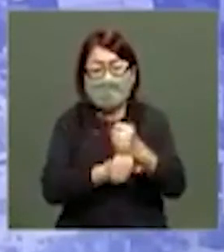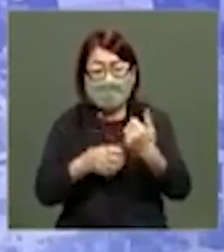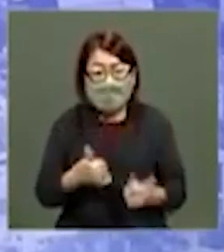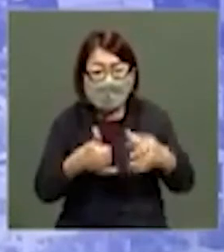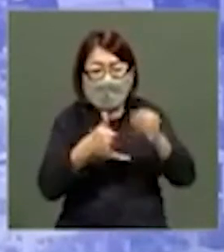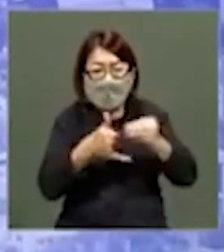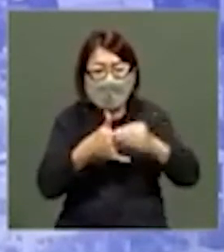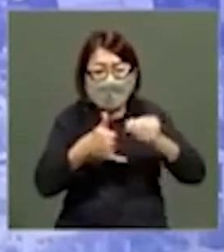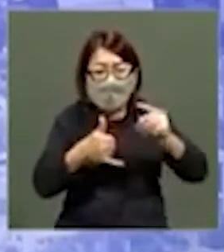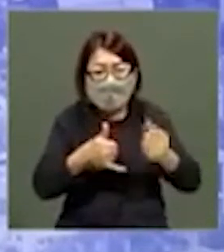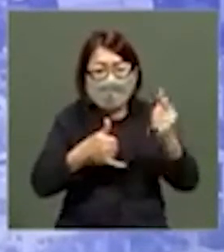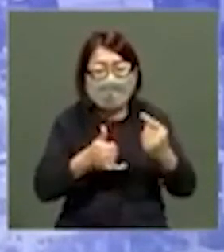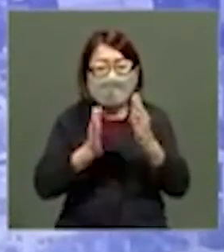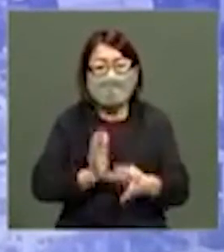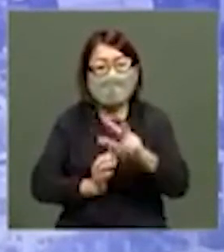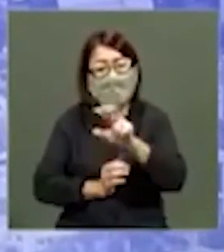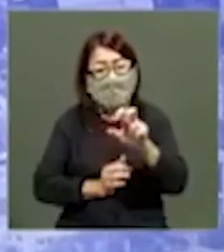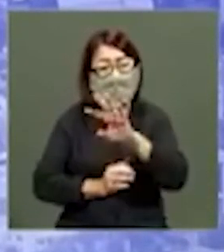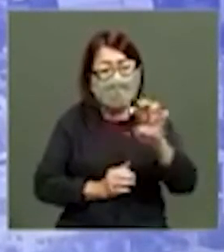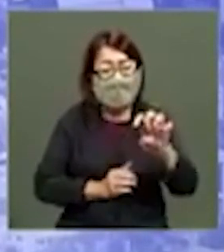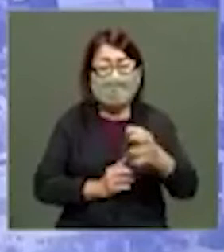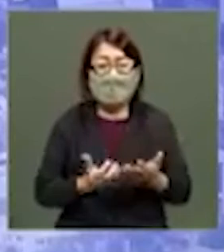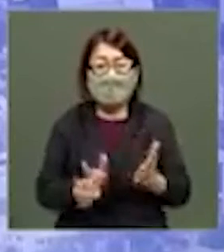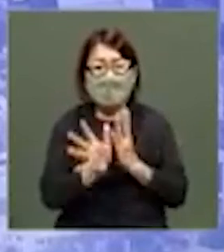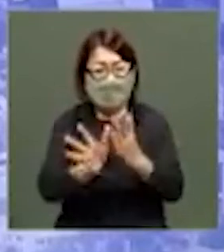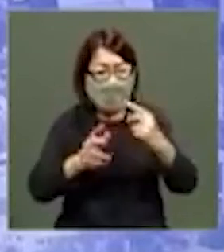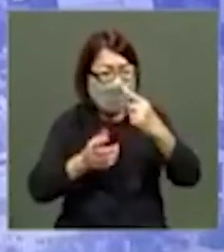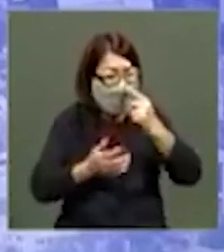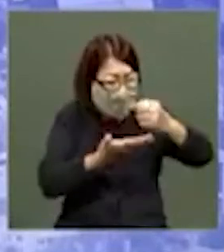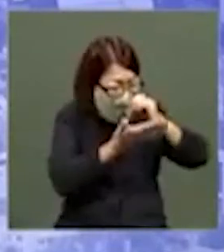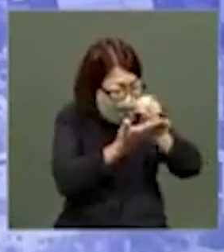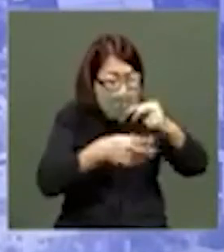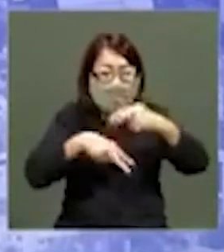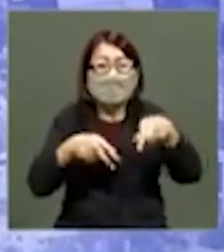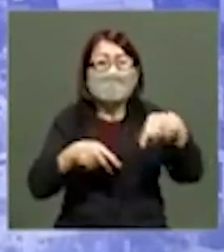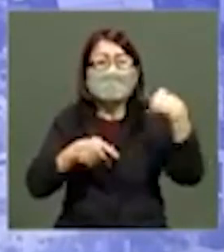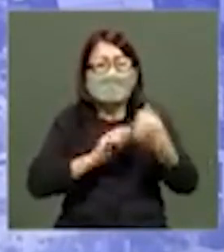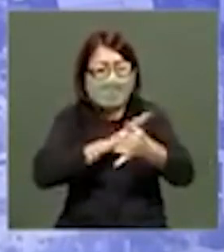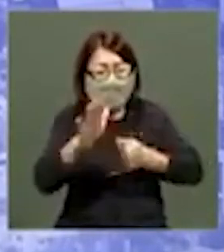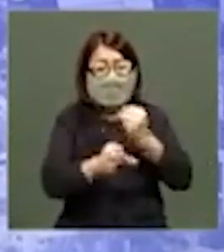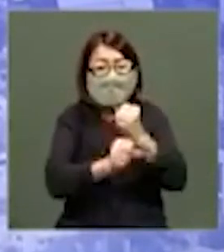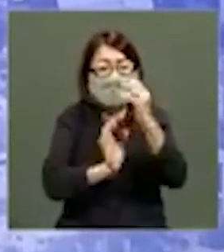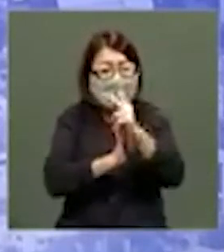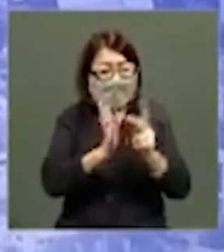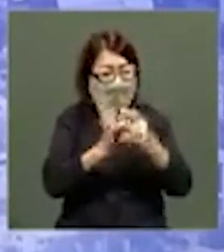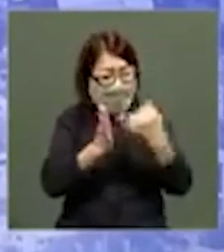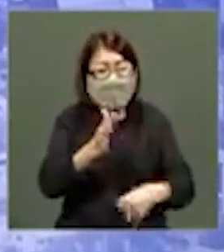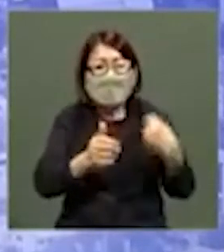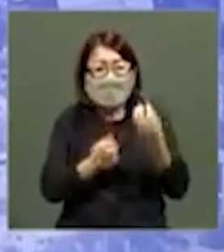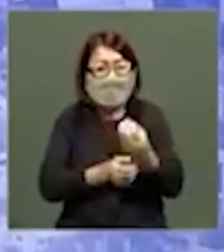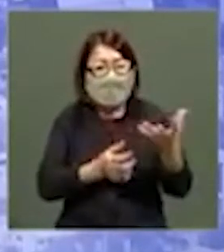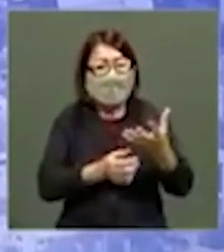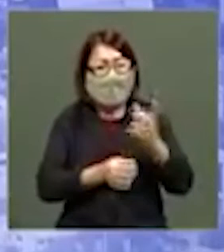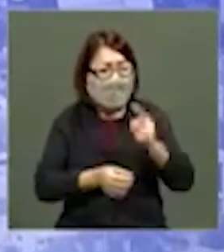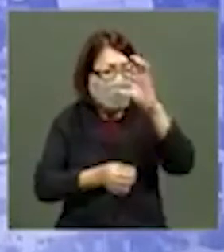า 3-400 คนจากการทำ Active Case Finding ซึ่งจะมีคนแรงงานต่างด้าวอย่างนี้ต้องมีที่นอนให้เข